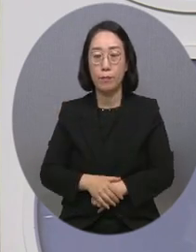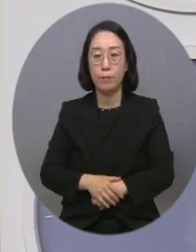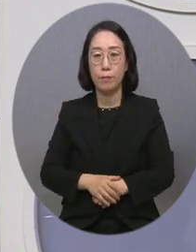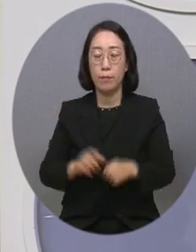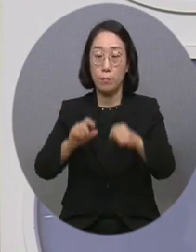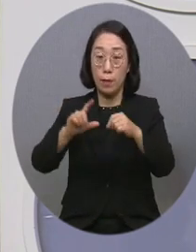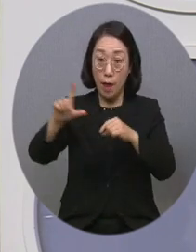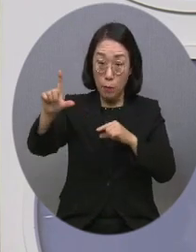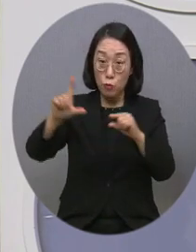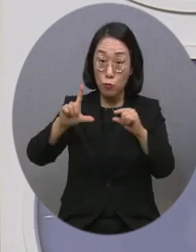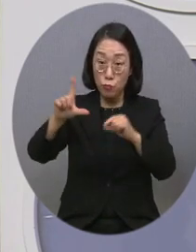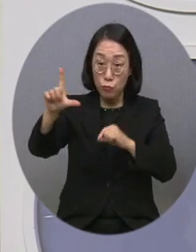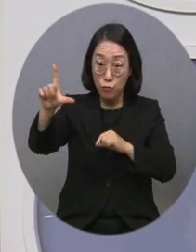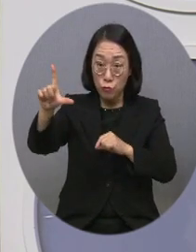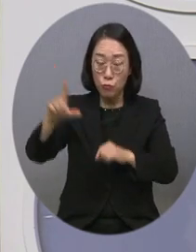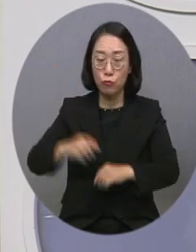대부분이가